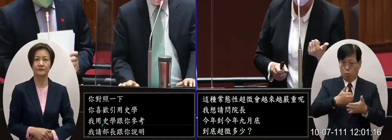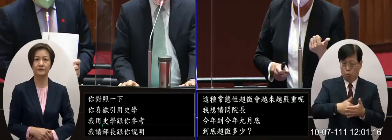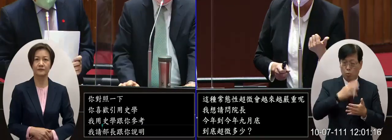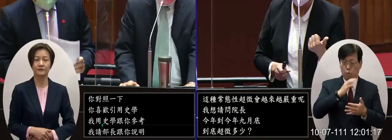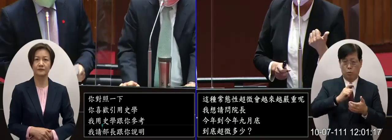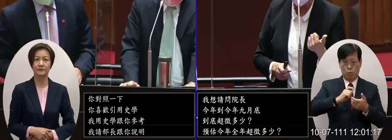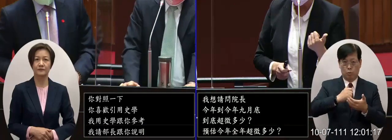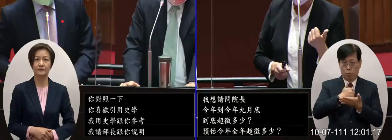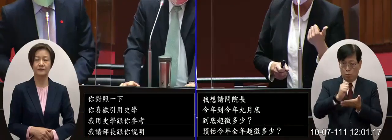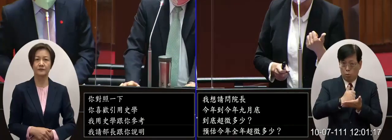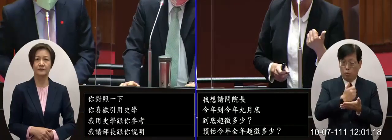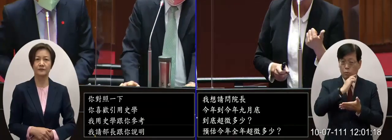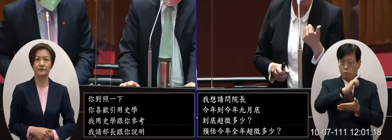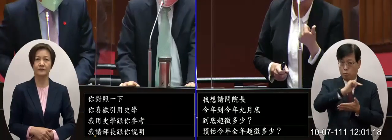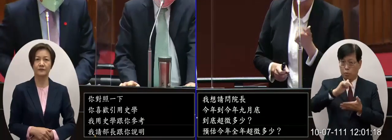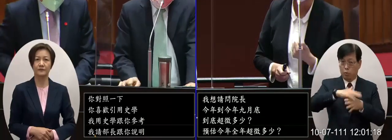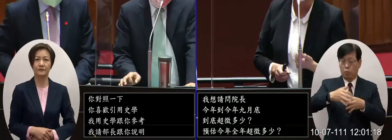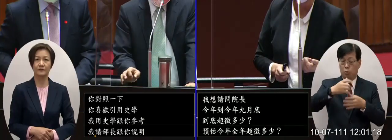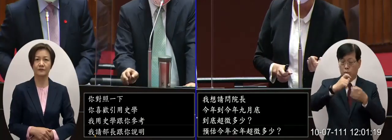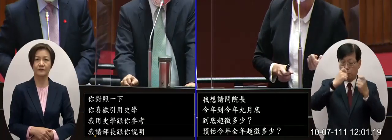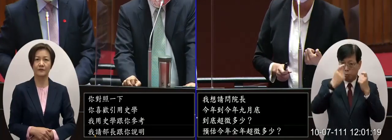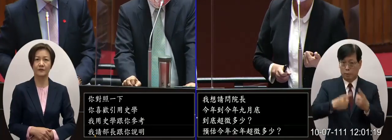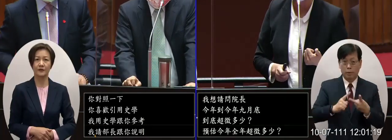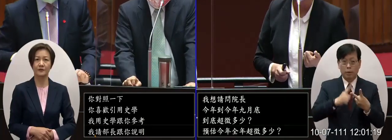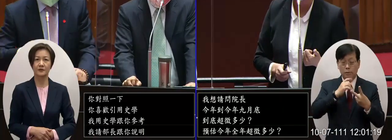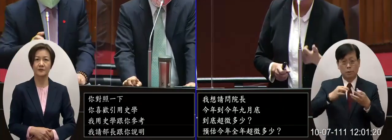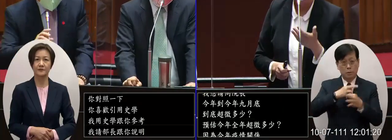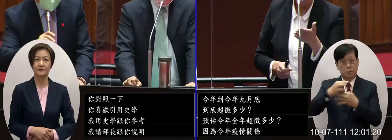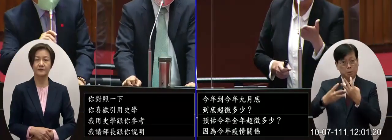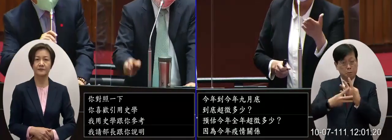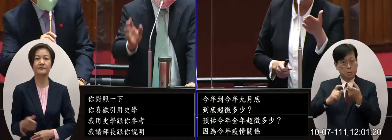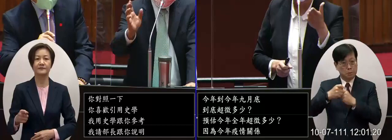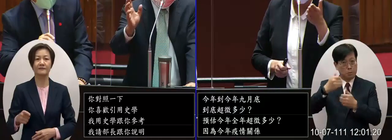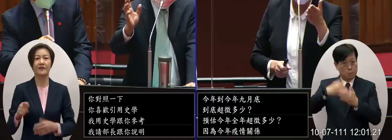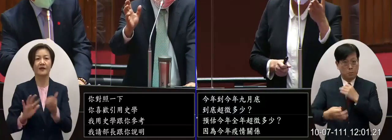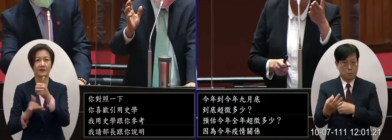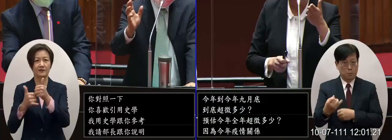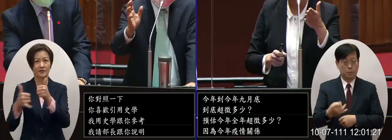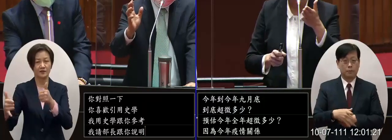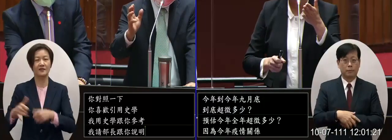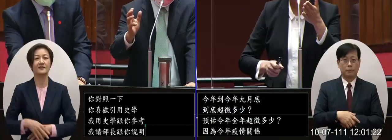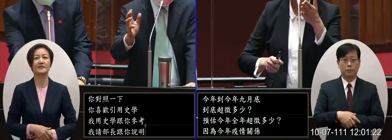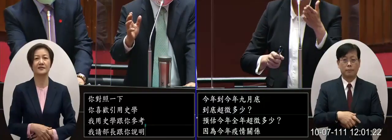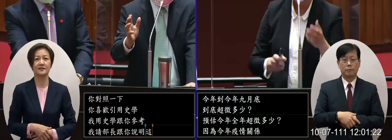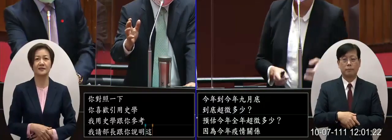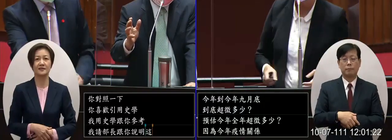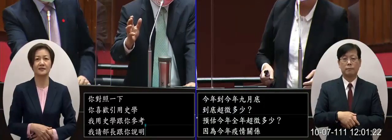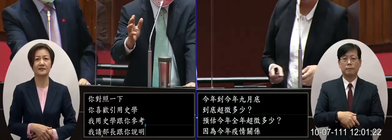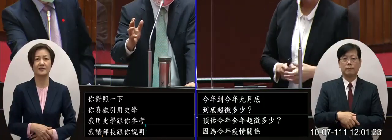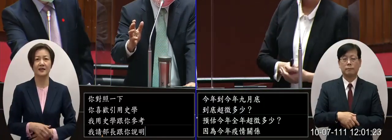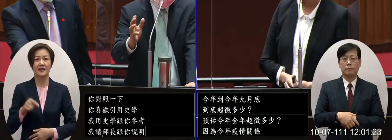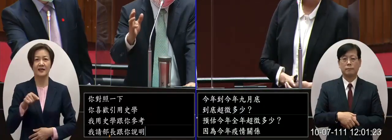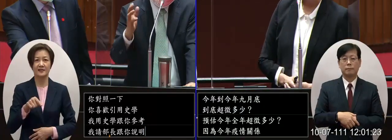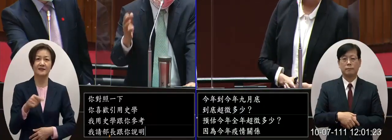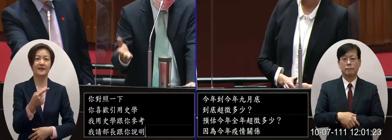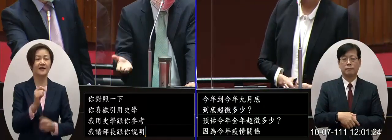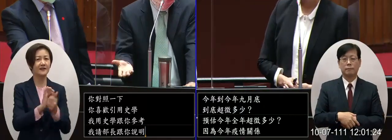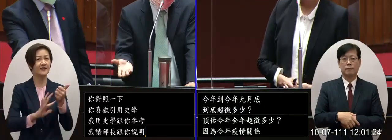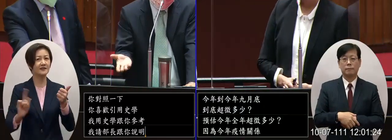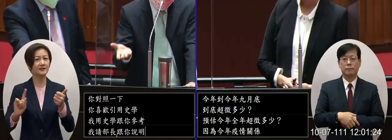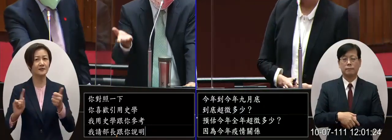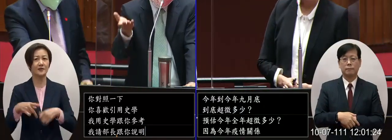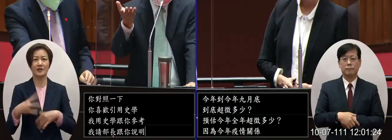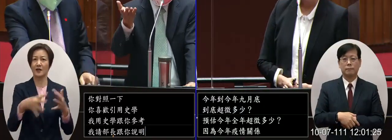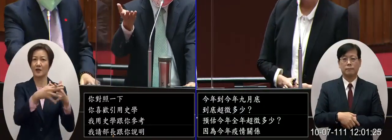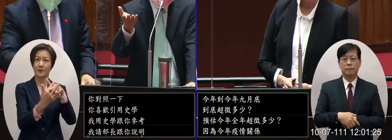税会下降。但是营业税会减少多少呢？ 这个委员受这个通膨影响，还有